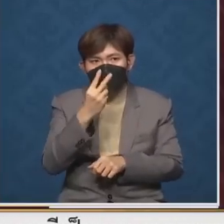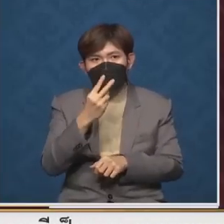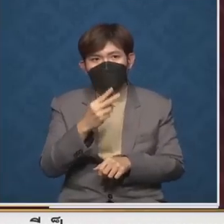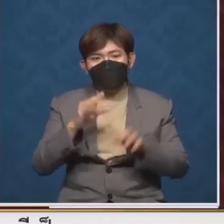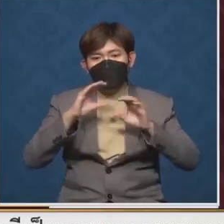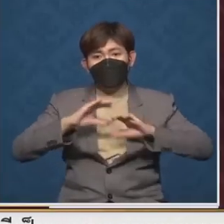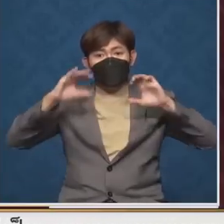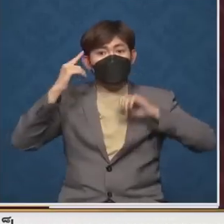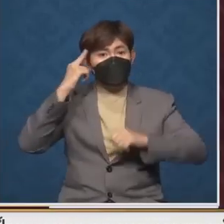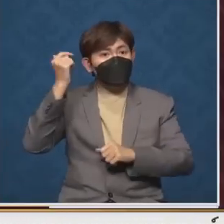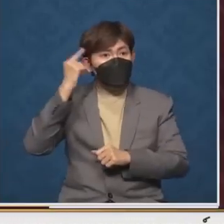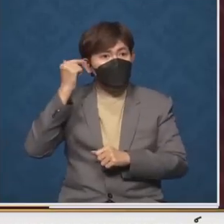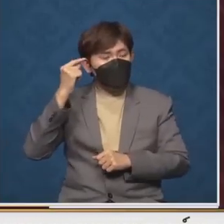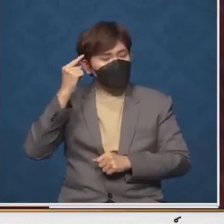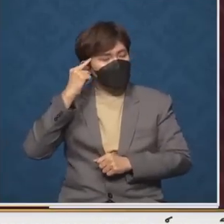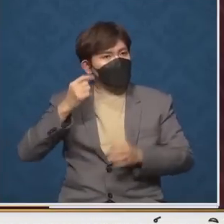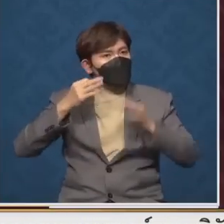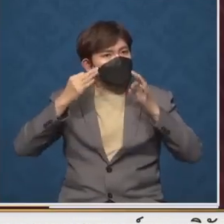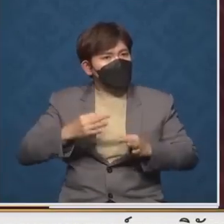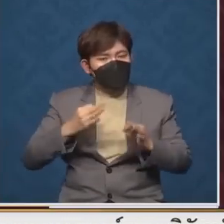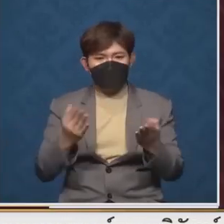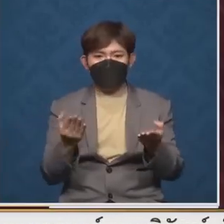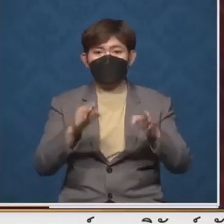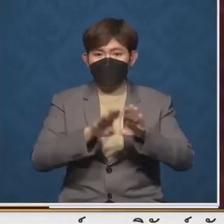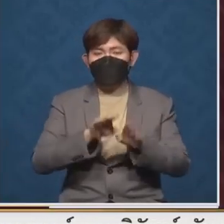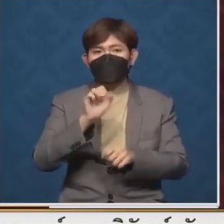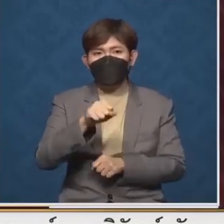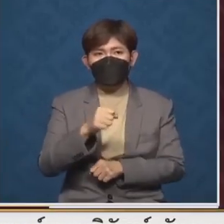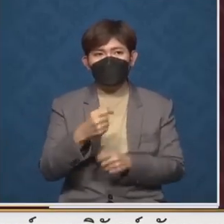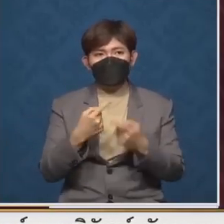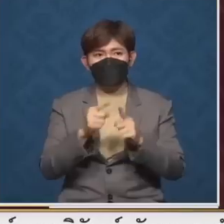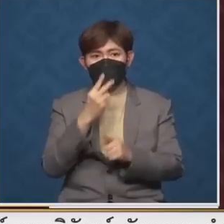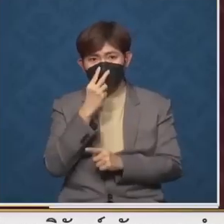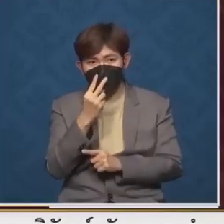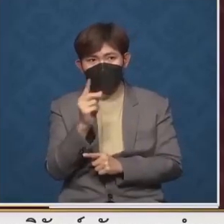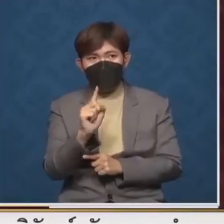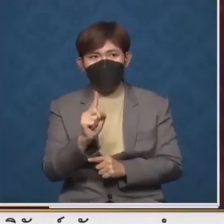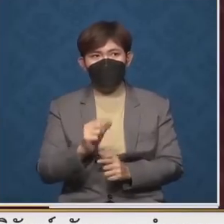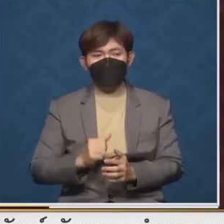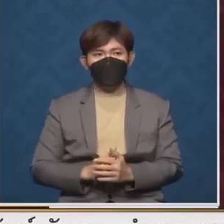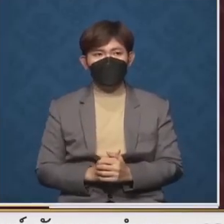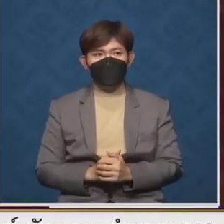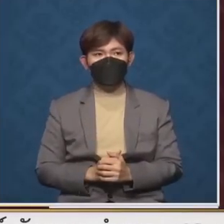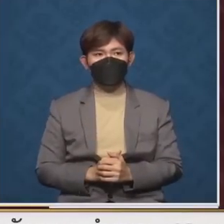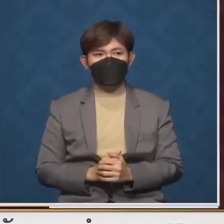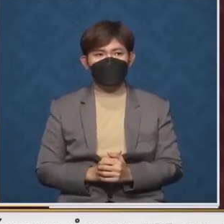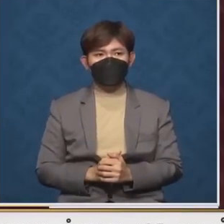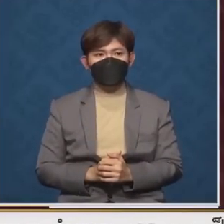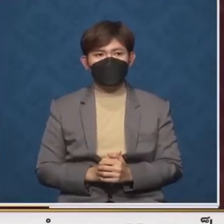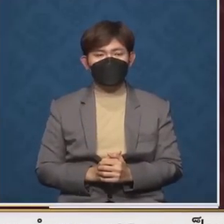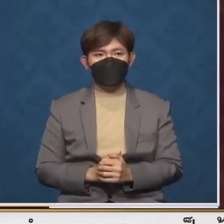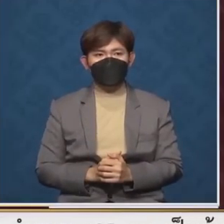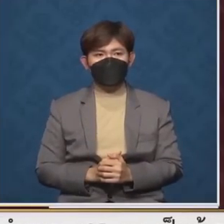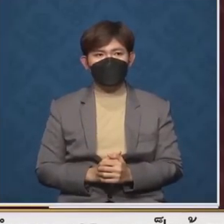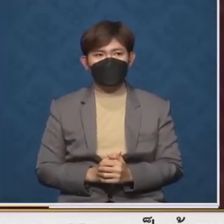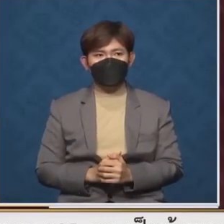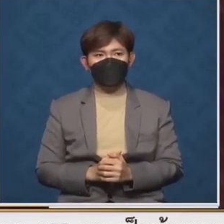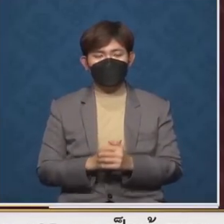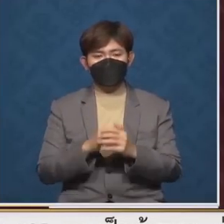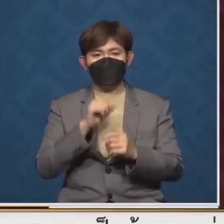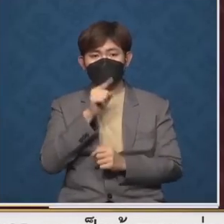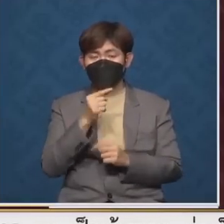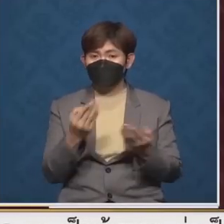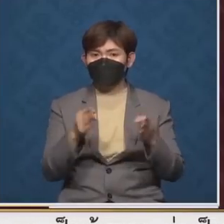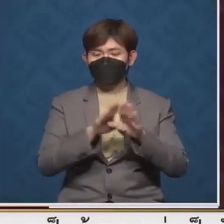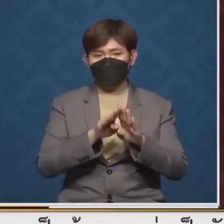รัฐบาลฉลาดนะครัตัดสนใจสั่งปิดแค้มคนงานถไปดูสได์แผนต่ไปครับการปิดแค้มคนงานครั้งนี้เปนโย